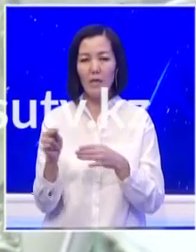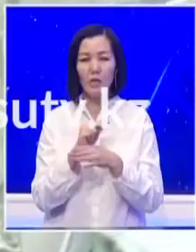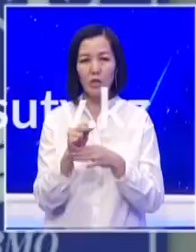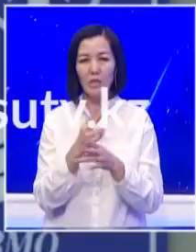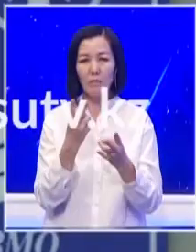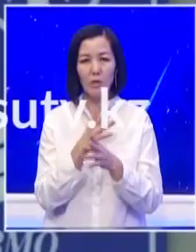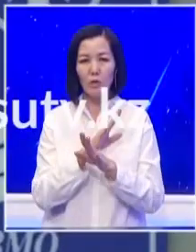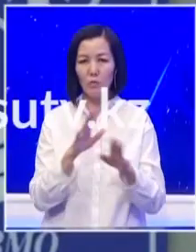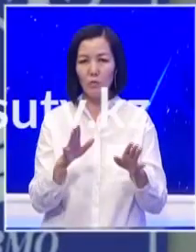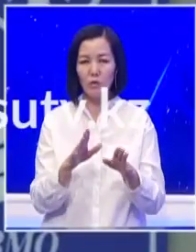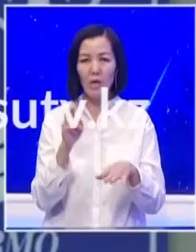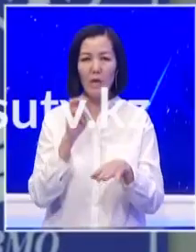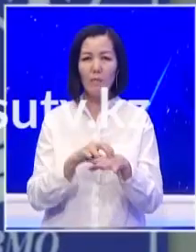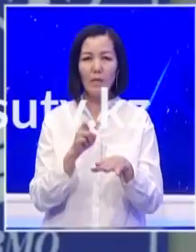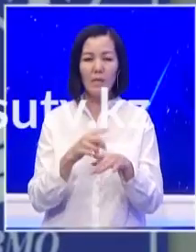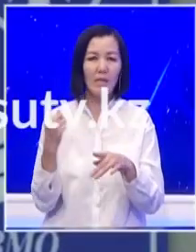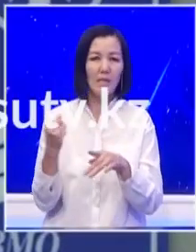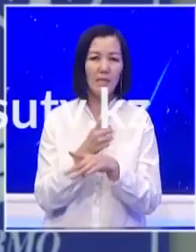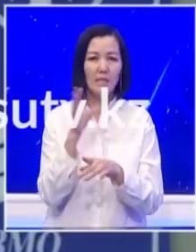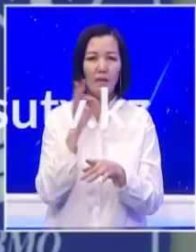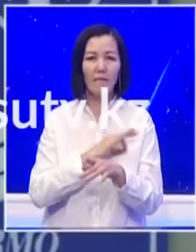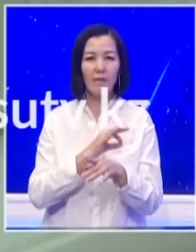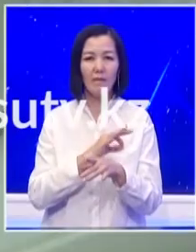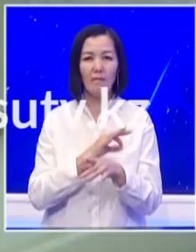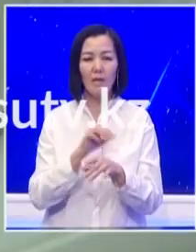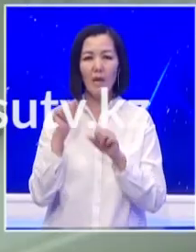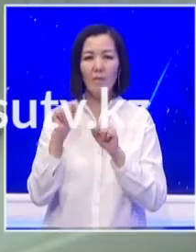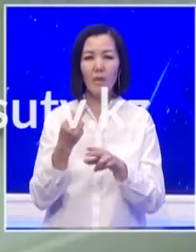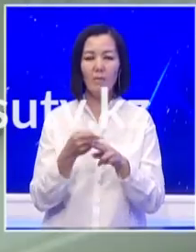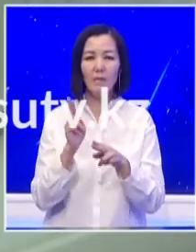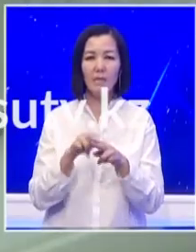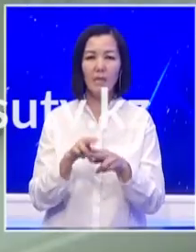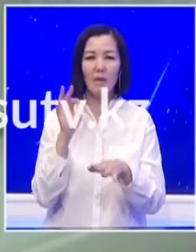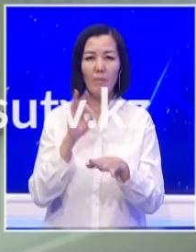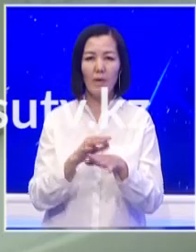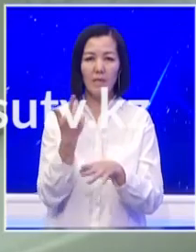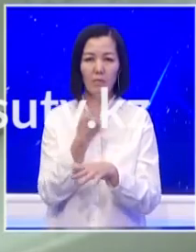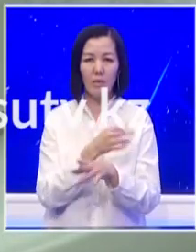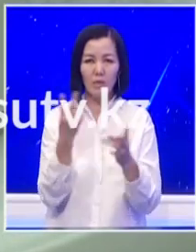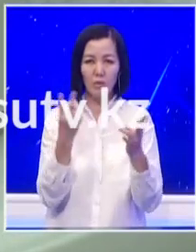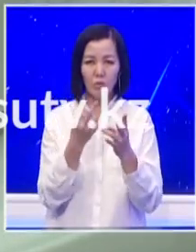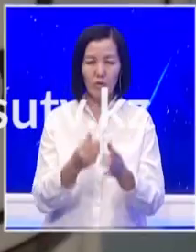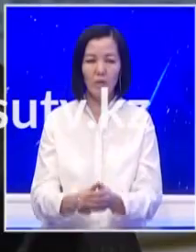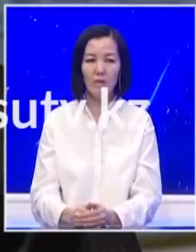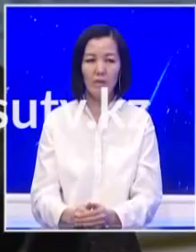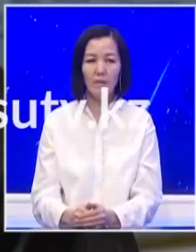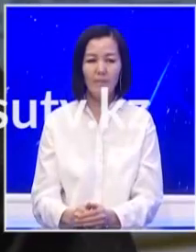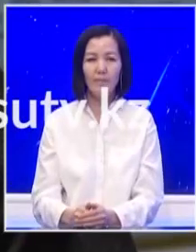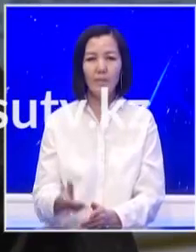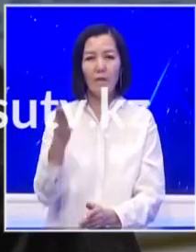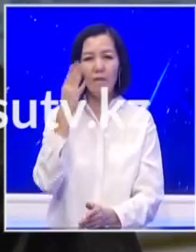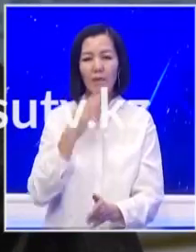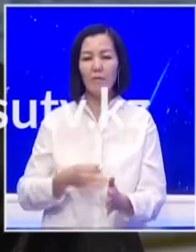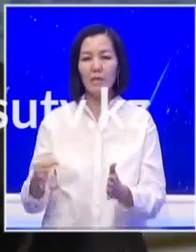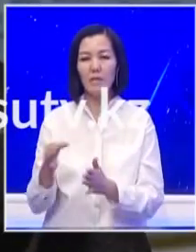самолечением. Медики подчеркнули, единственная эффективная мера в борьбе с этой болезнью – вакцинация. В Алматинской